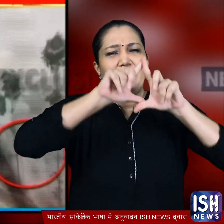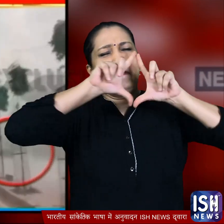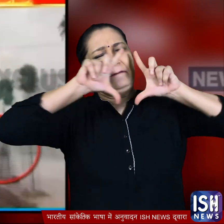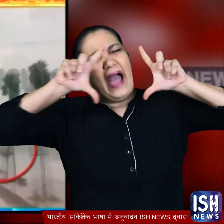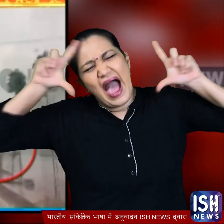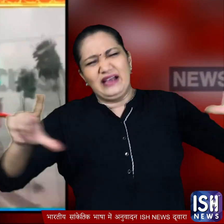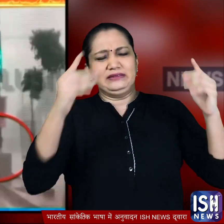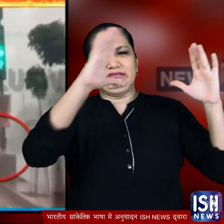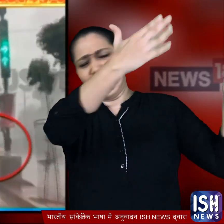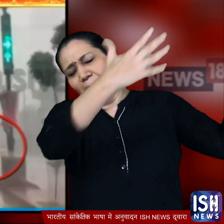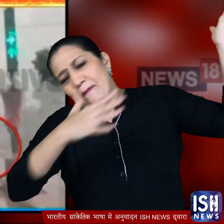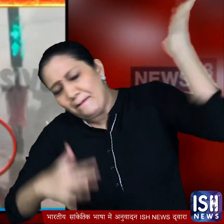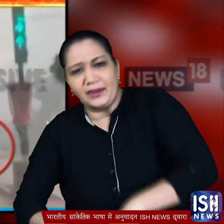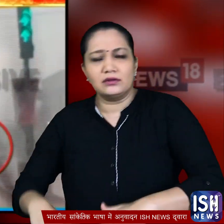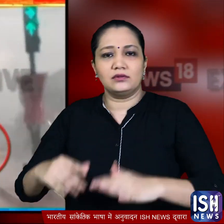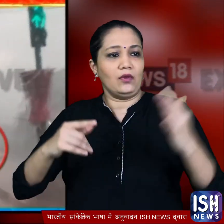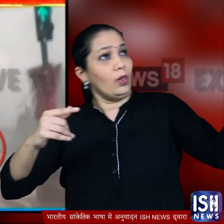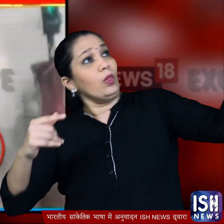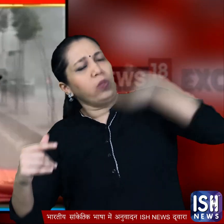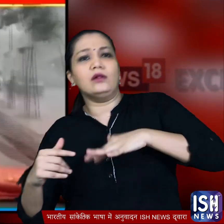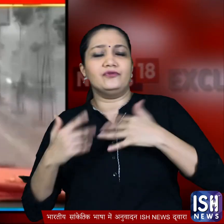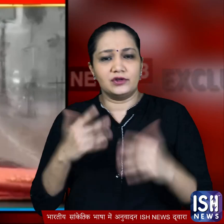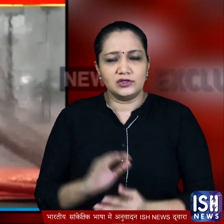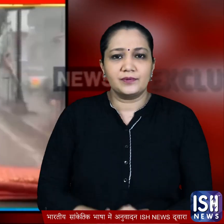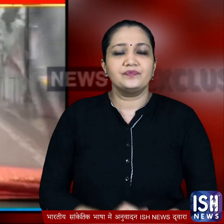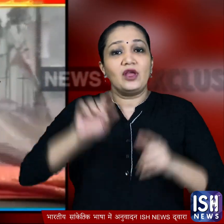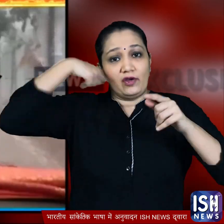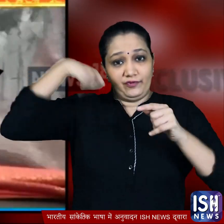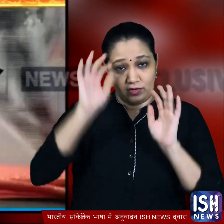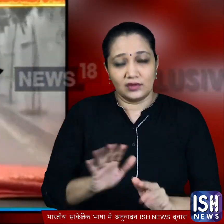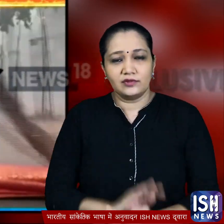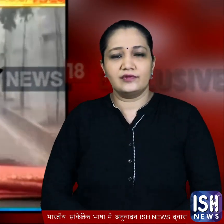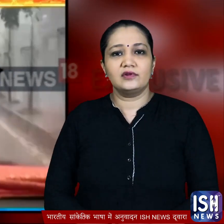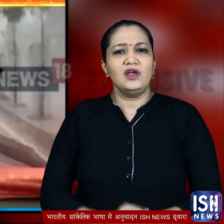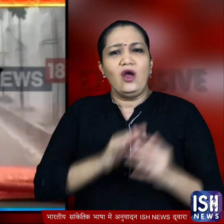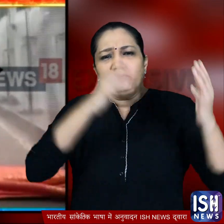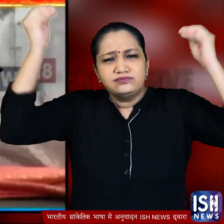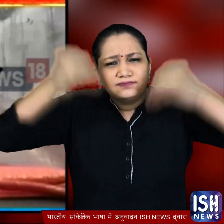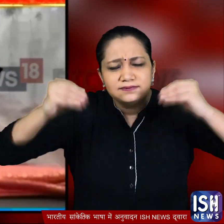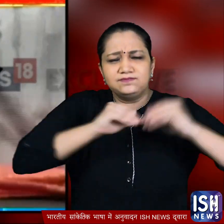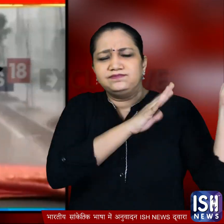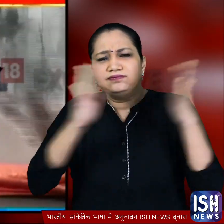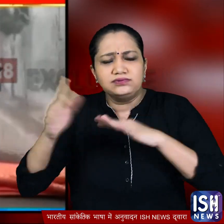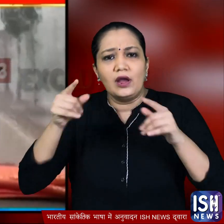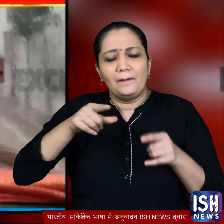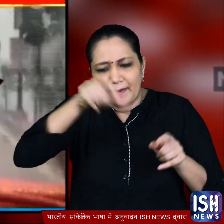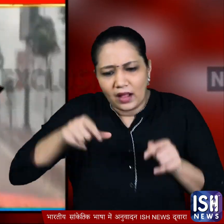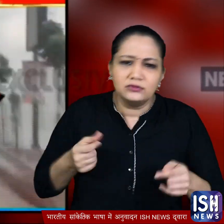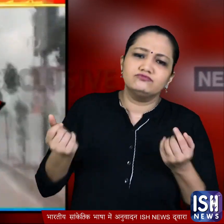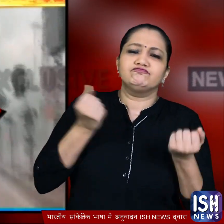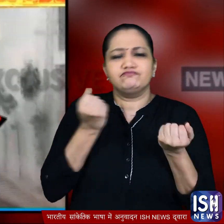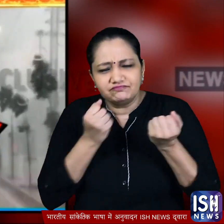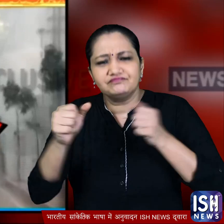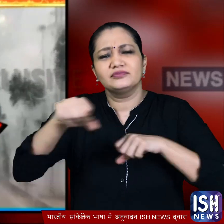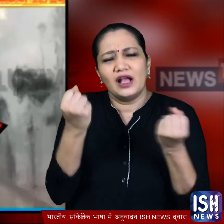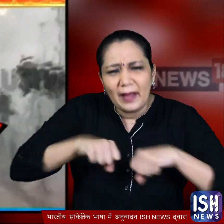एक बड़ी सी होर्डिंग सीधा उनके ही ऊपर गिर पड़ी। इस हादसे का एक वीडियो भी सामने आया जिसमें तेज बारिश के बीच कई लोग सड़क से गुजरते दिखाई